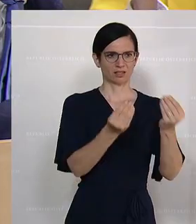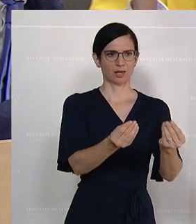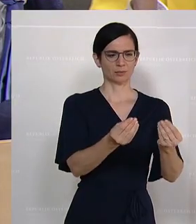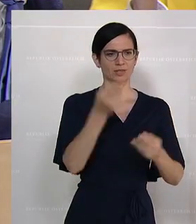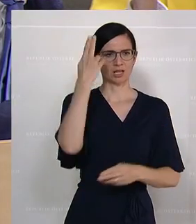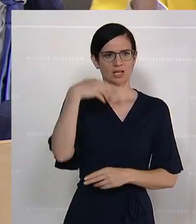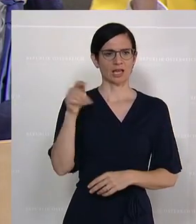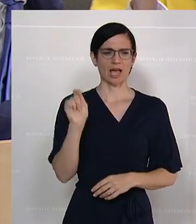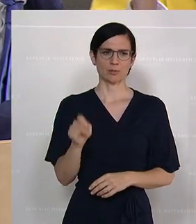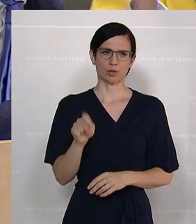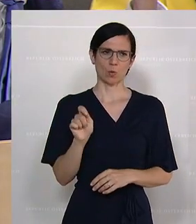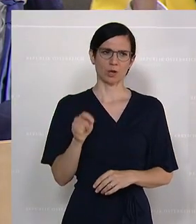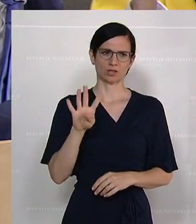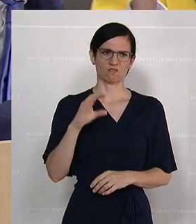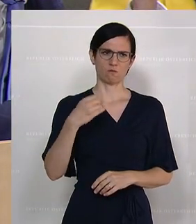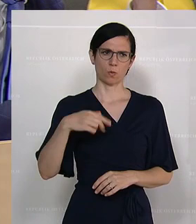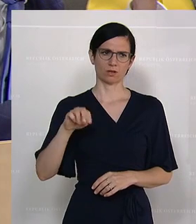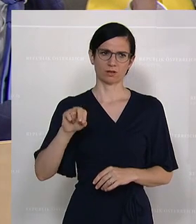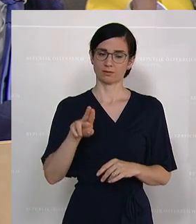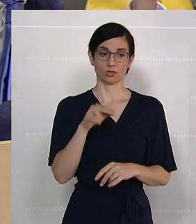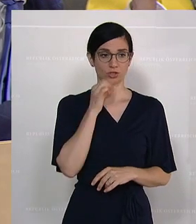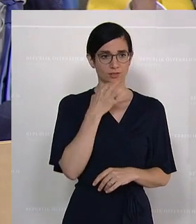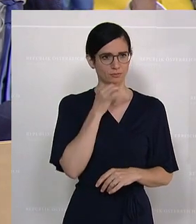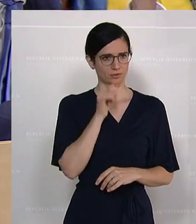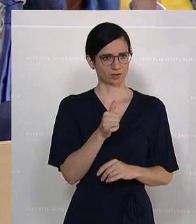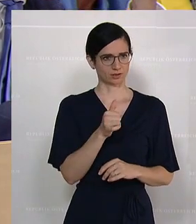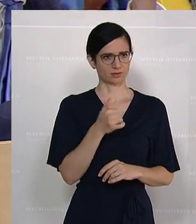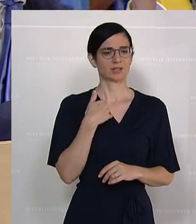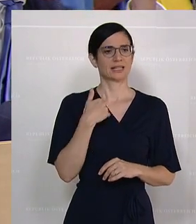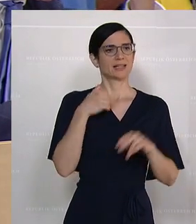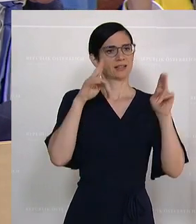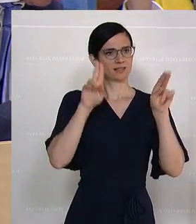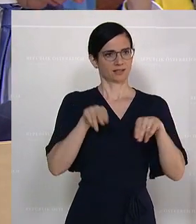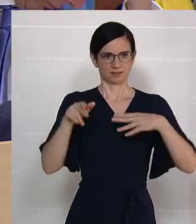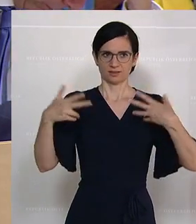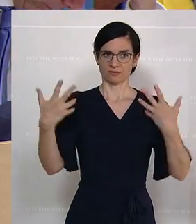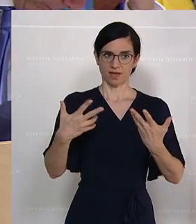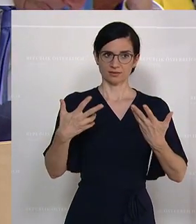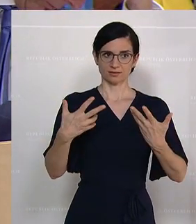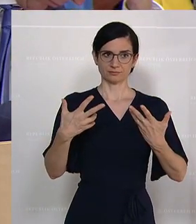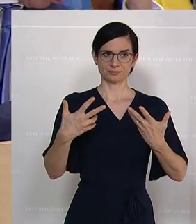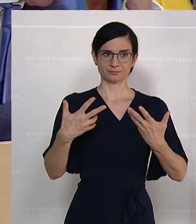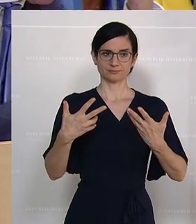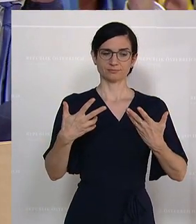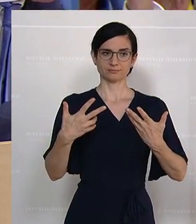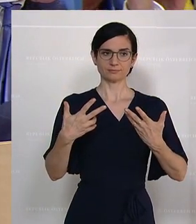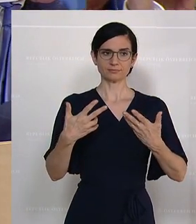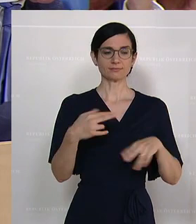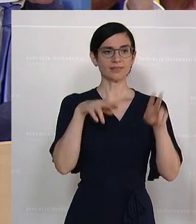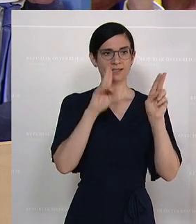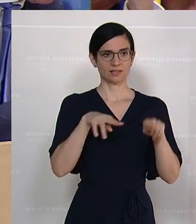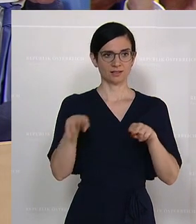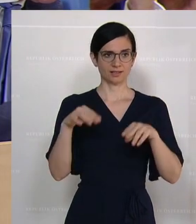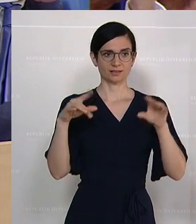abgeordneter will länger das ist unrichtig der richtige der richtiges der richtige